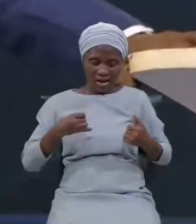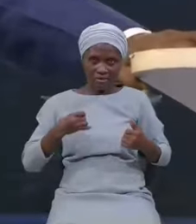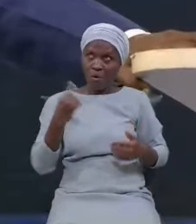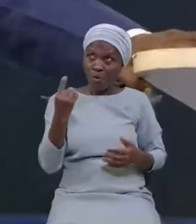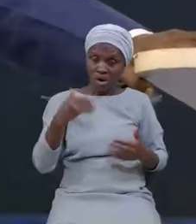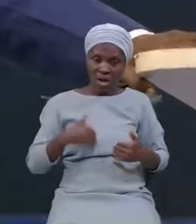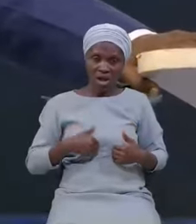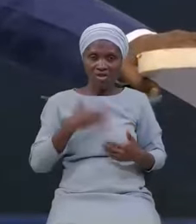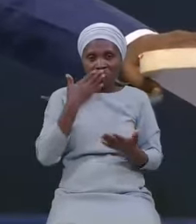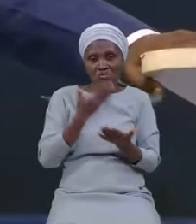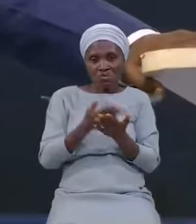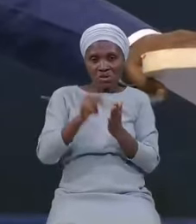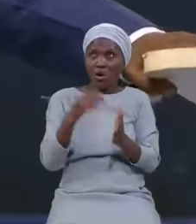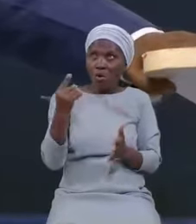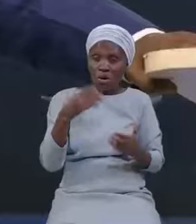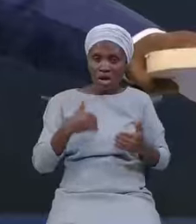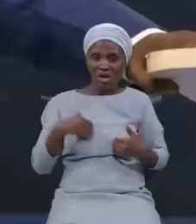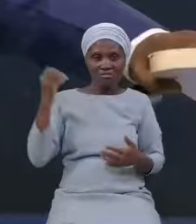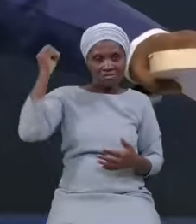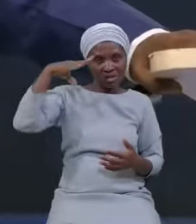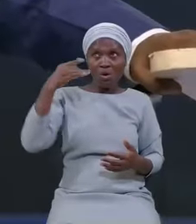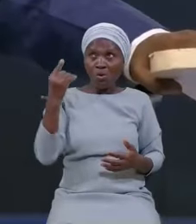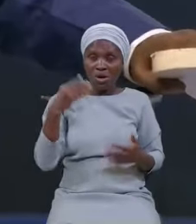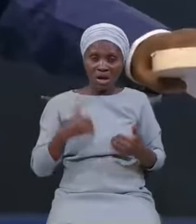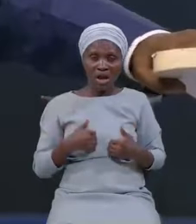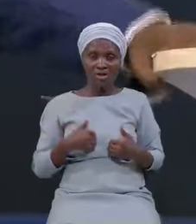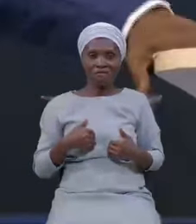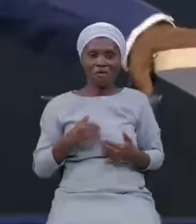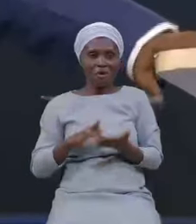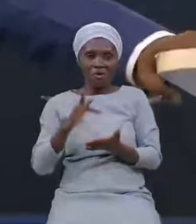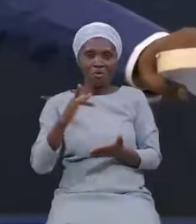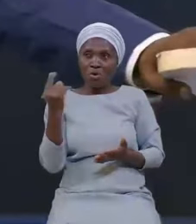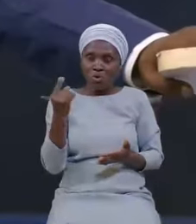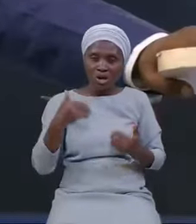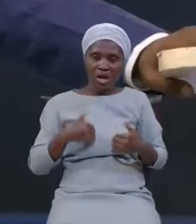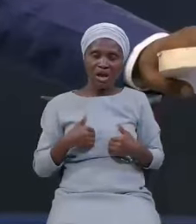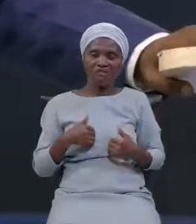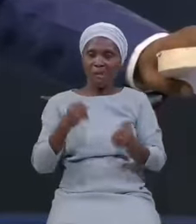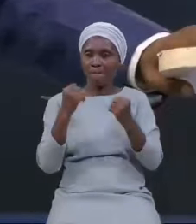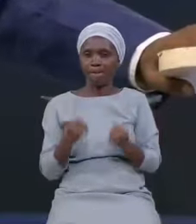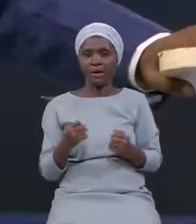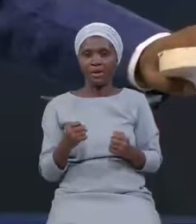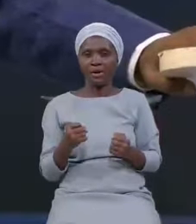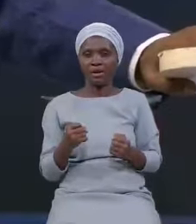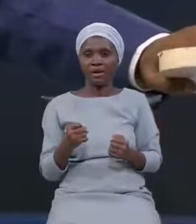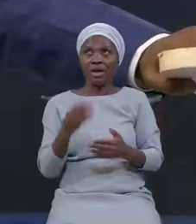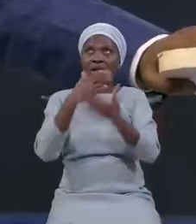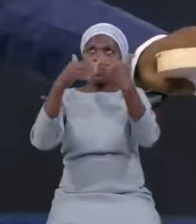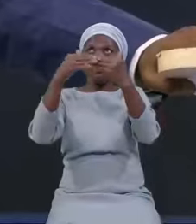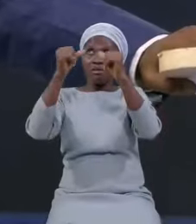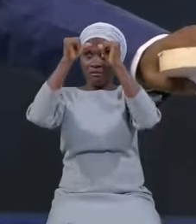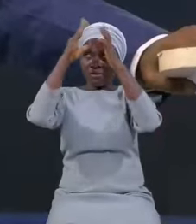n'a que la gloire, il n'a que la puissance. Le Père Céleste a envoyé son Fils